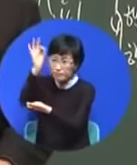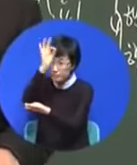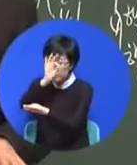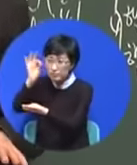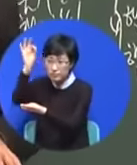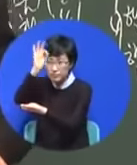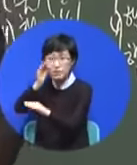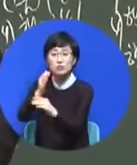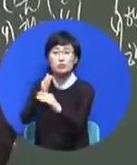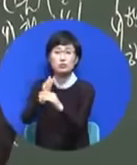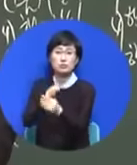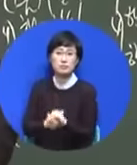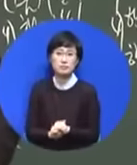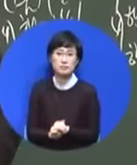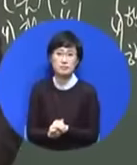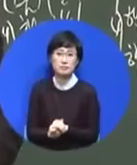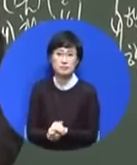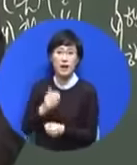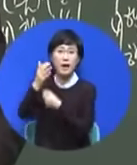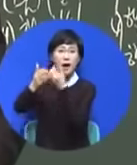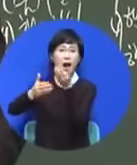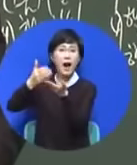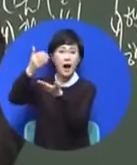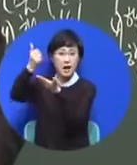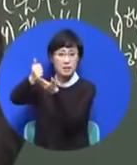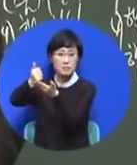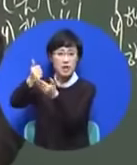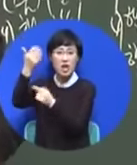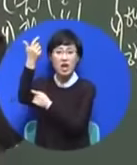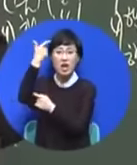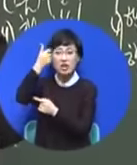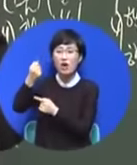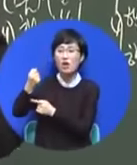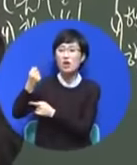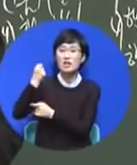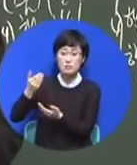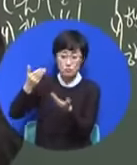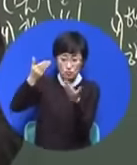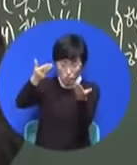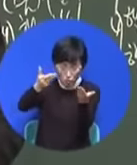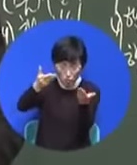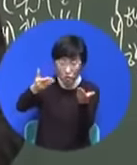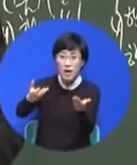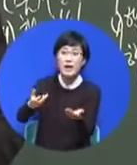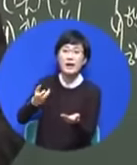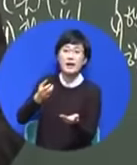하나님이 주시는 영인 힘을 여러분이 해복해